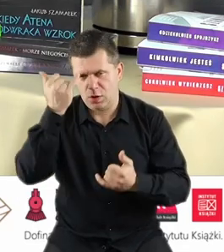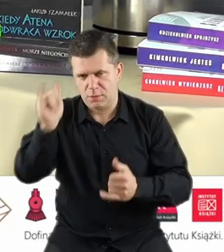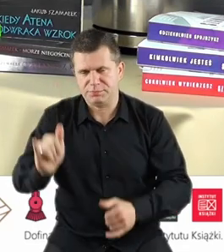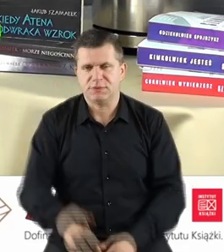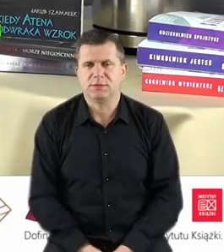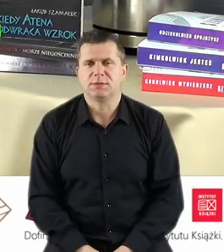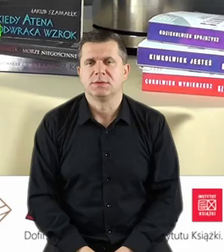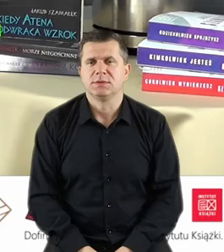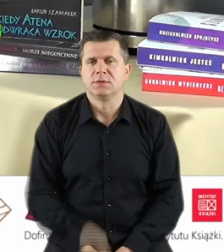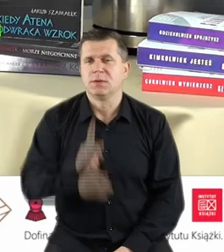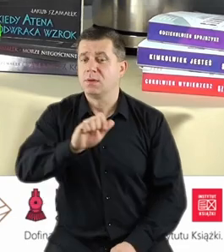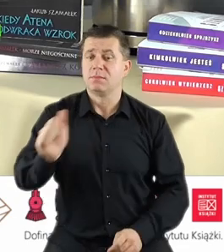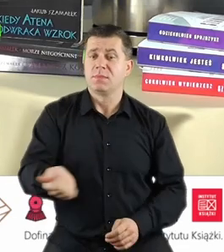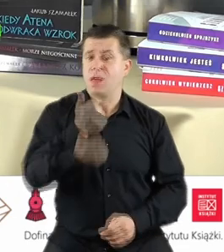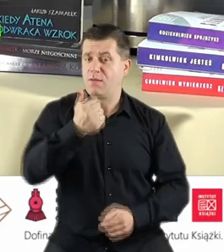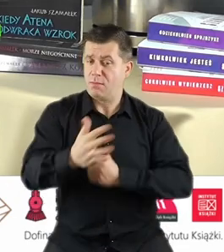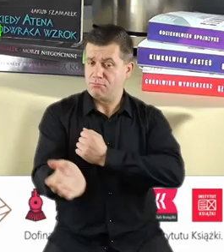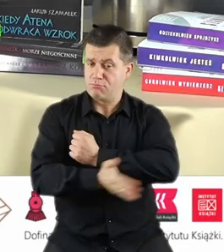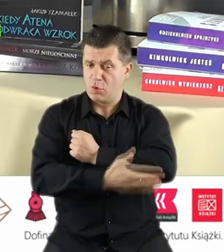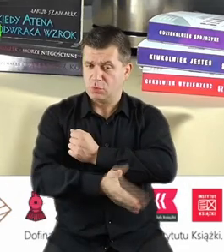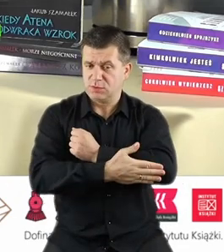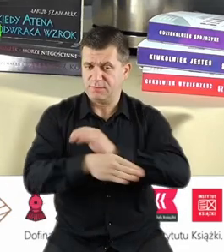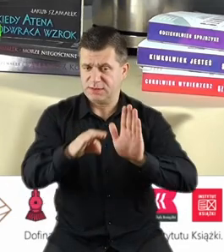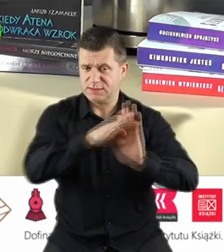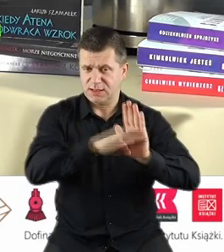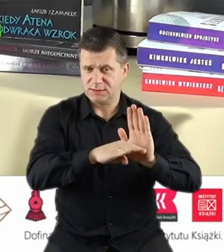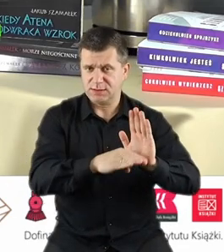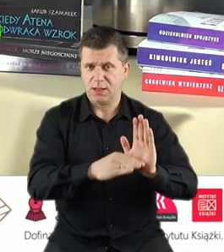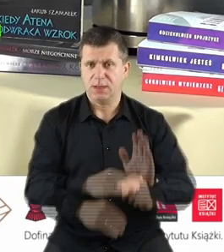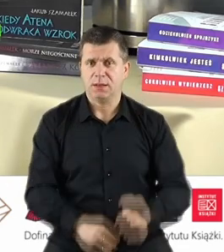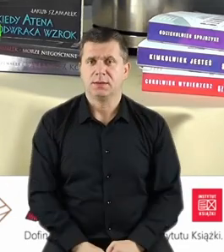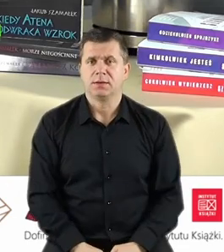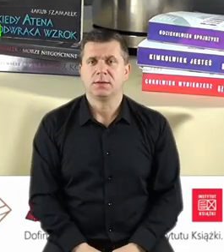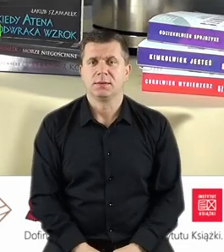No i to jest taka pierwsza naprawdę podstawowa, wydaje mi się, zasada